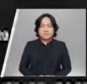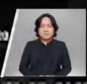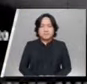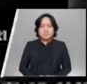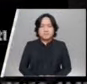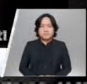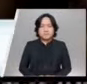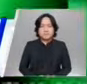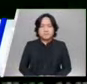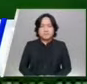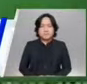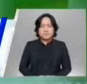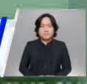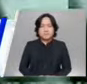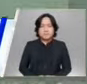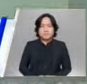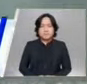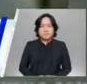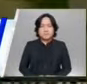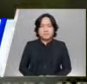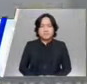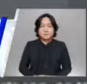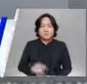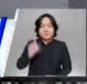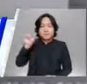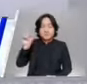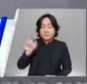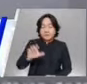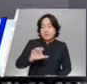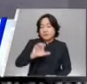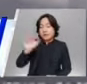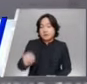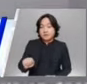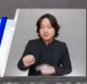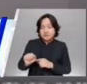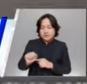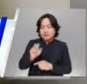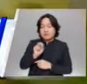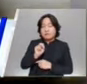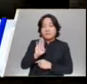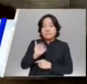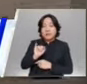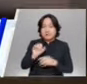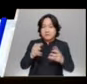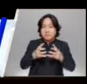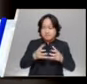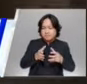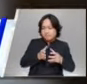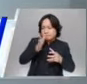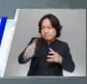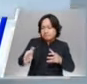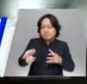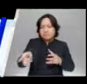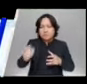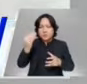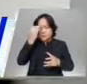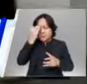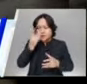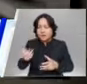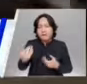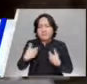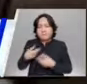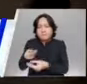Sa bahay na ito sa Cagayan de Oro City, target ng mga taga-NBI ang isa sa mga member ng grupong nakikipagtransaksyon sa dark web.